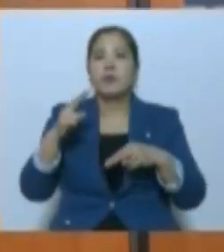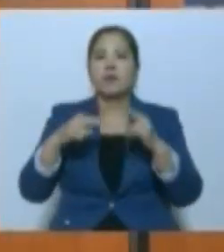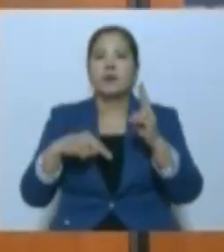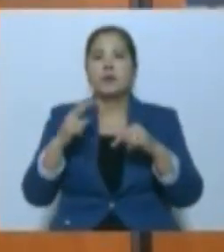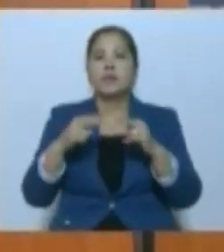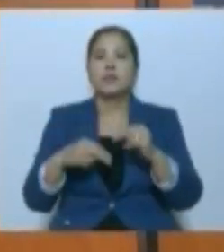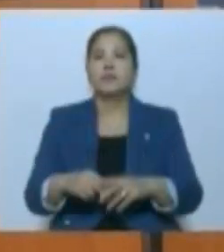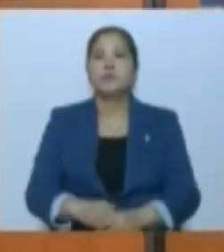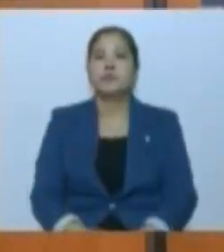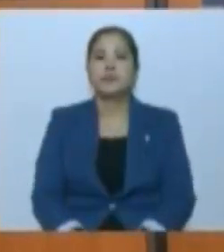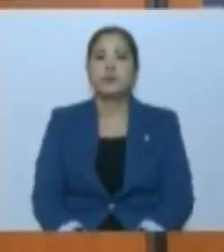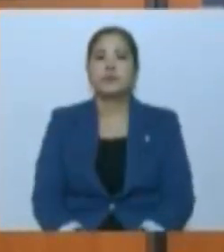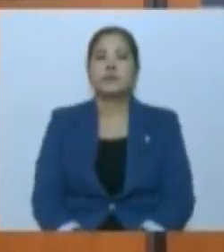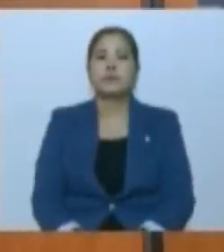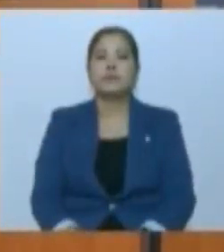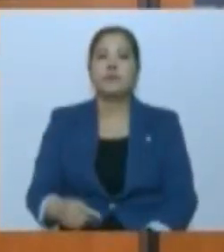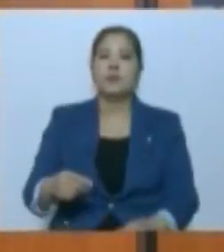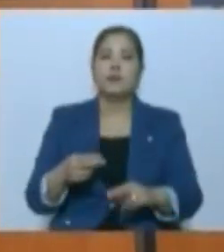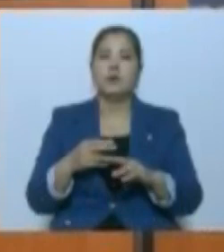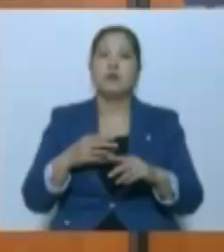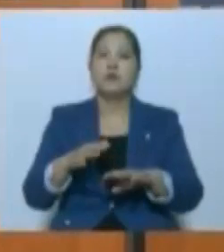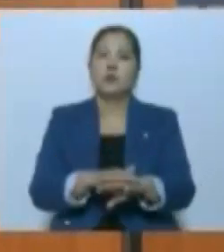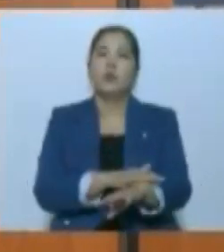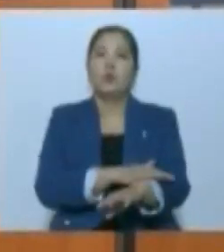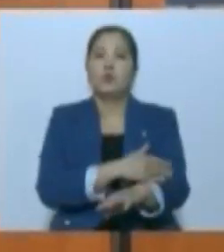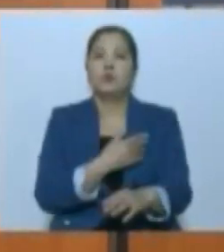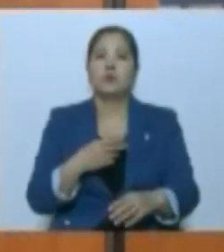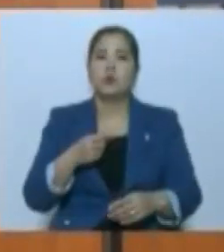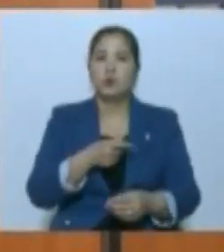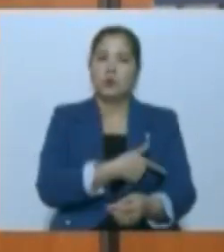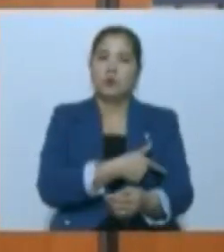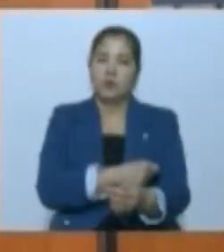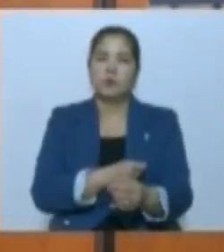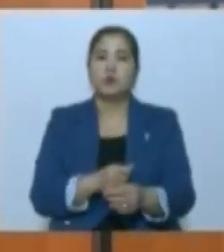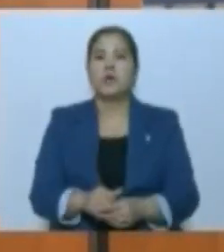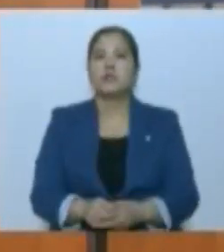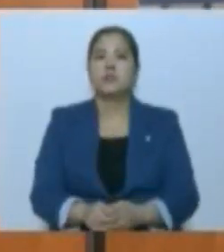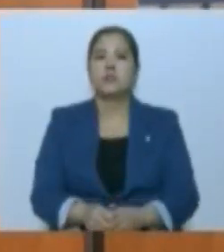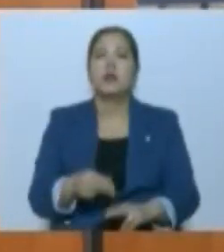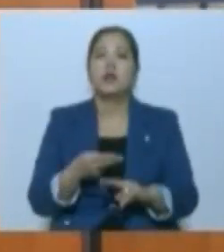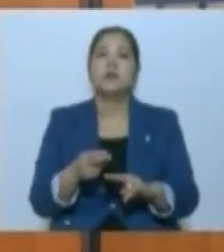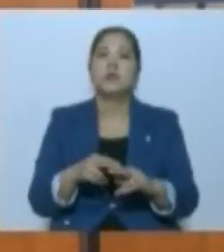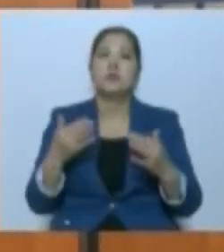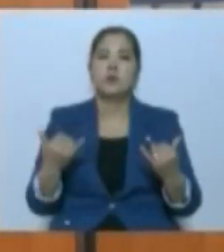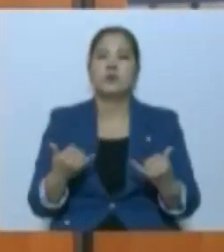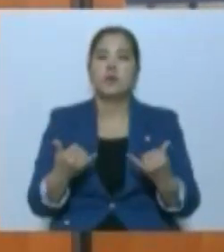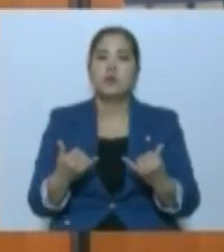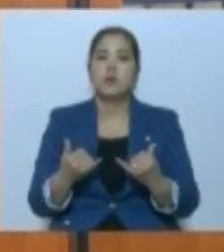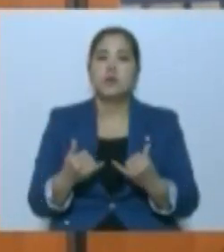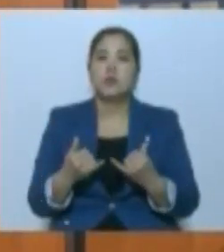оның ұзақ жаңағы ремиссия дейді, ұзақ қолданбауы ұзарады. Ал енді бүгін таңда